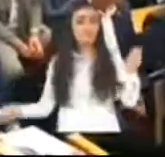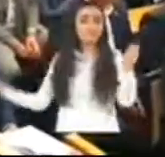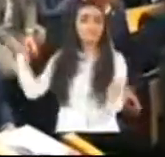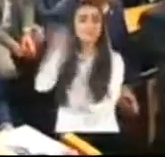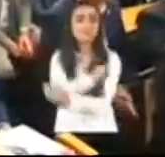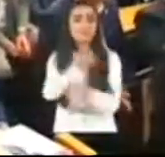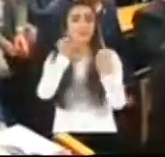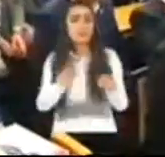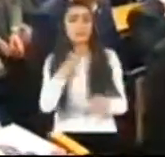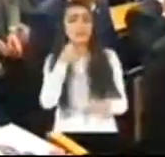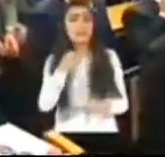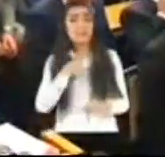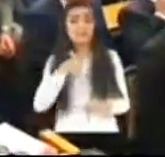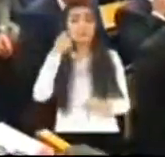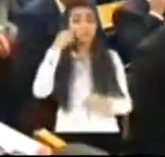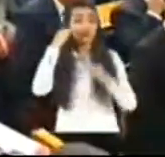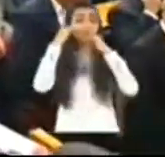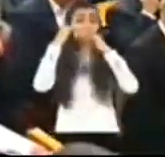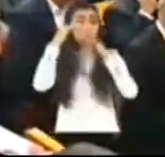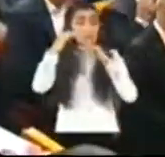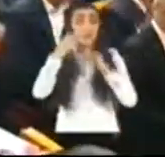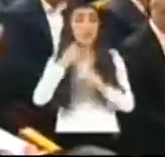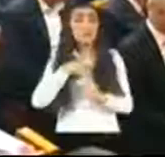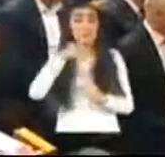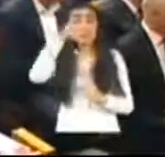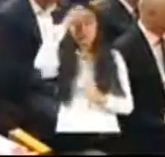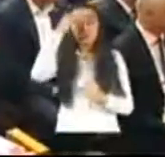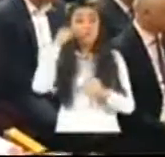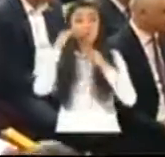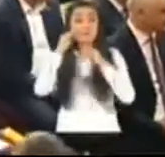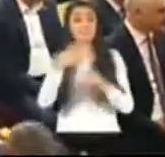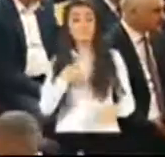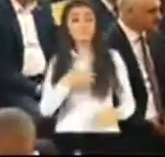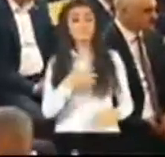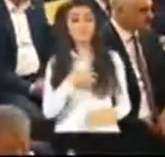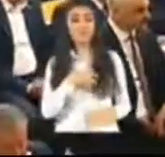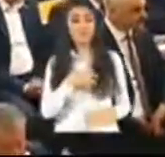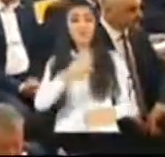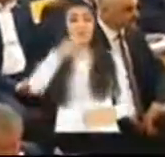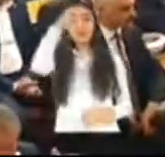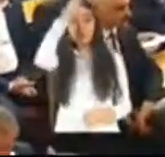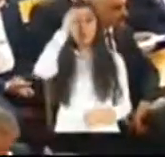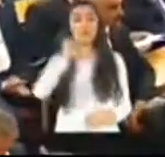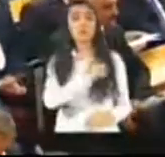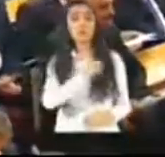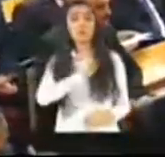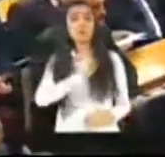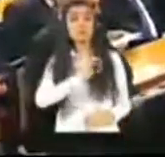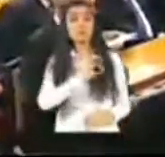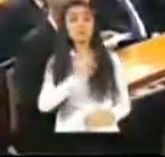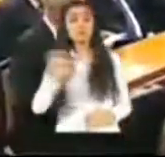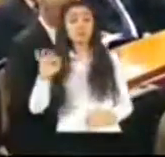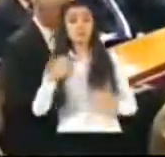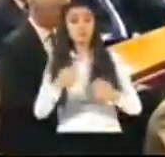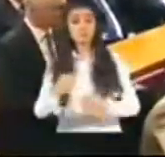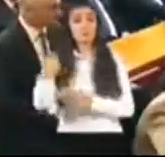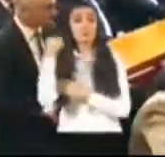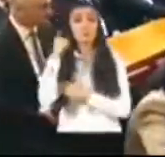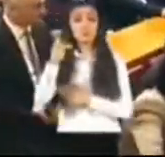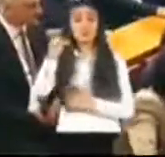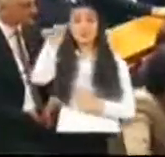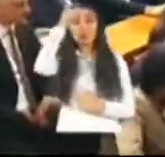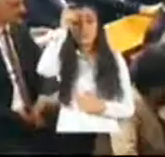geçireceğiz. Biz Türk milletinin umudu, Türkiye'nin korkusuz gücü, Türk